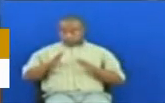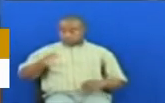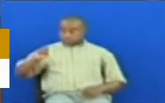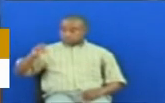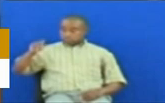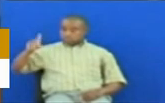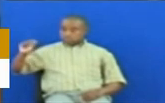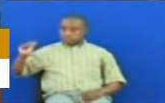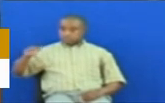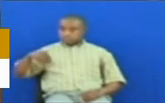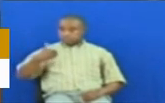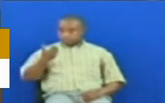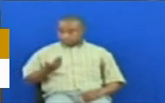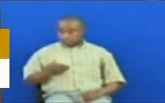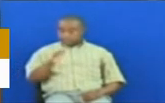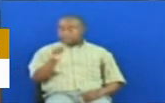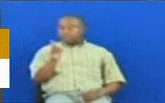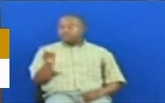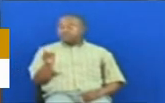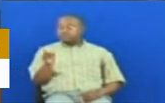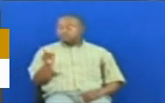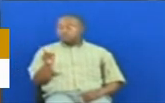AG ametu advise hapa